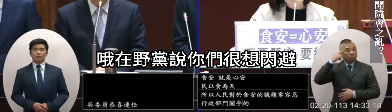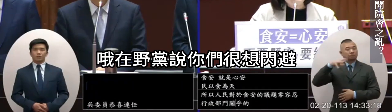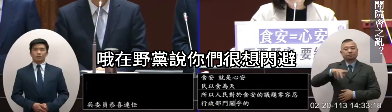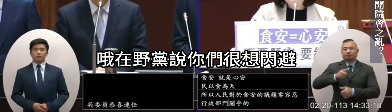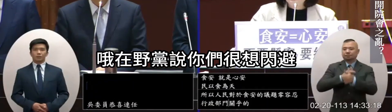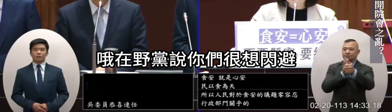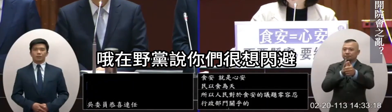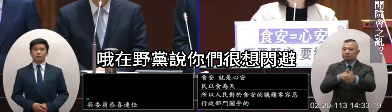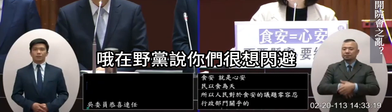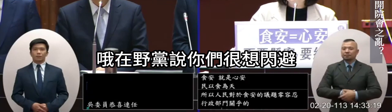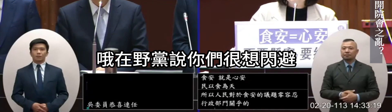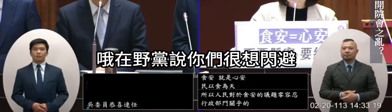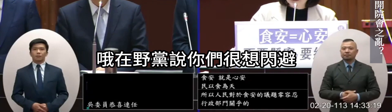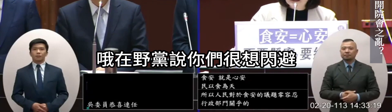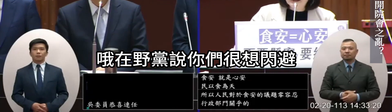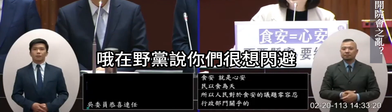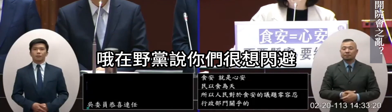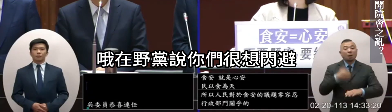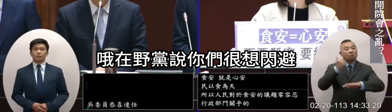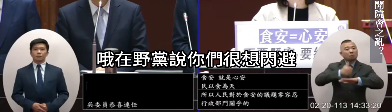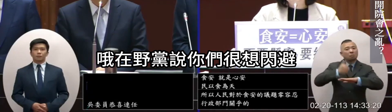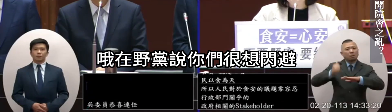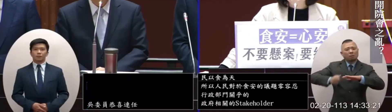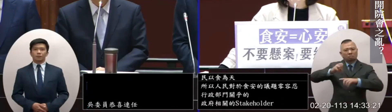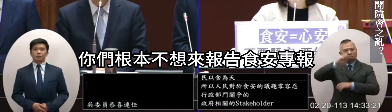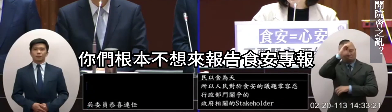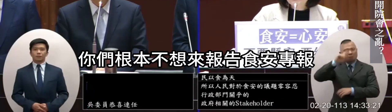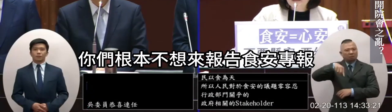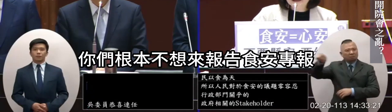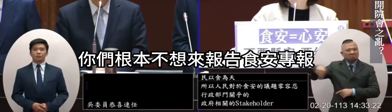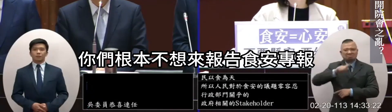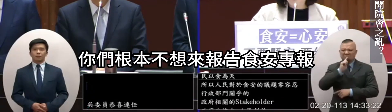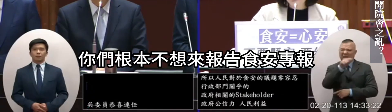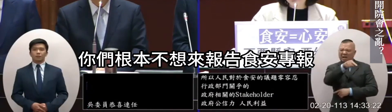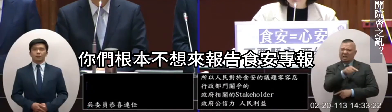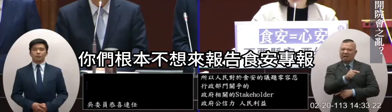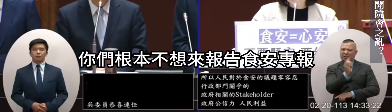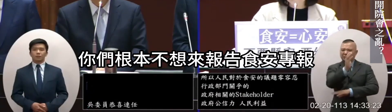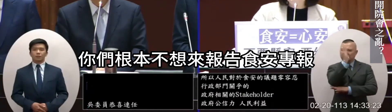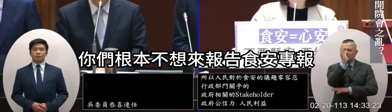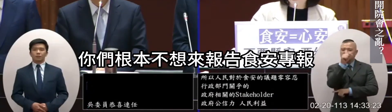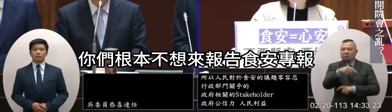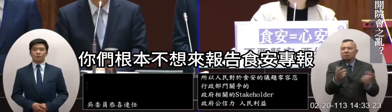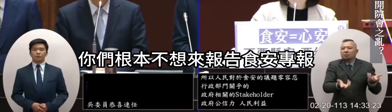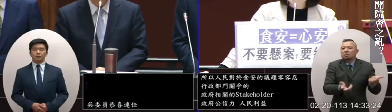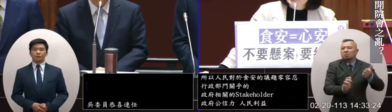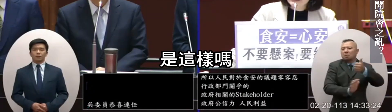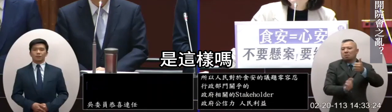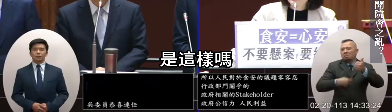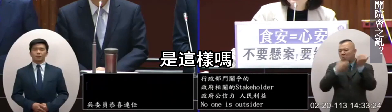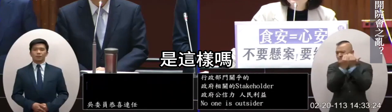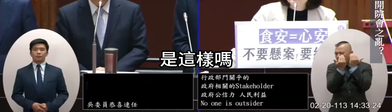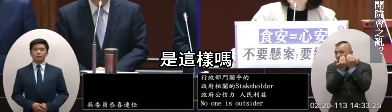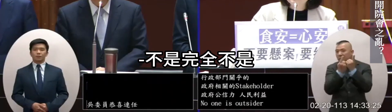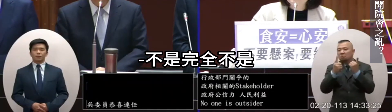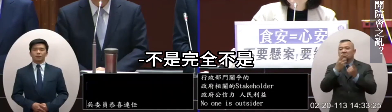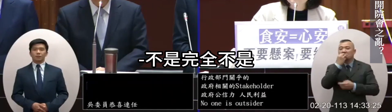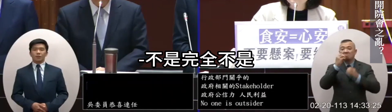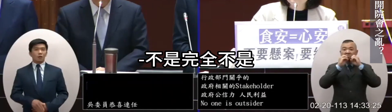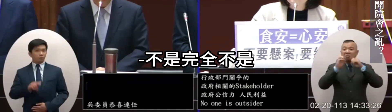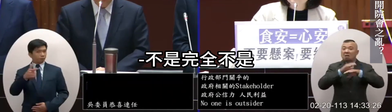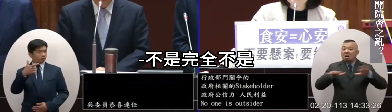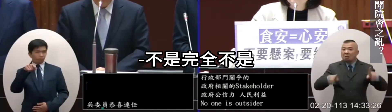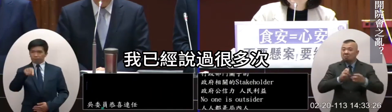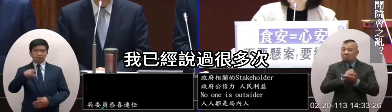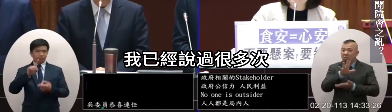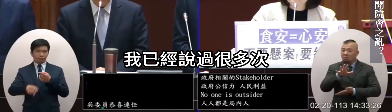哦。在野党说你们很想闪避，你们根本不想来报告食安专报，是这样吗？ 不是，完